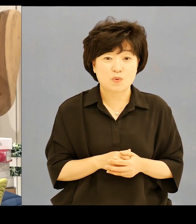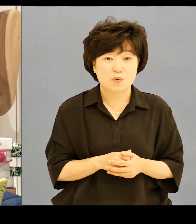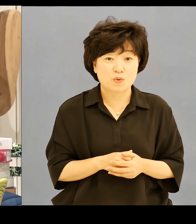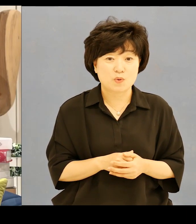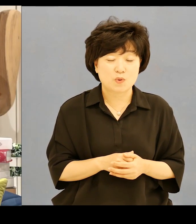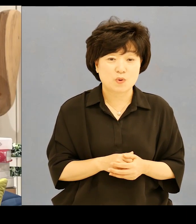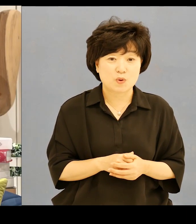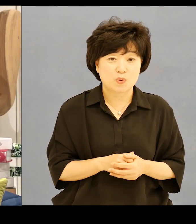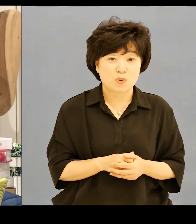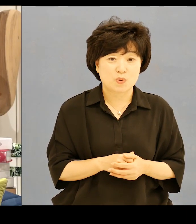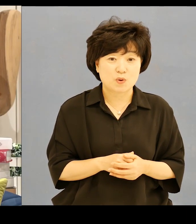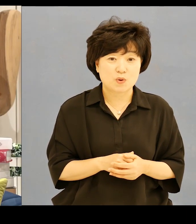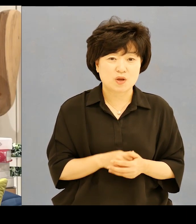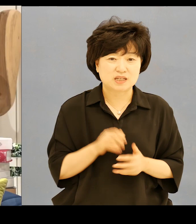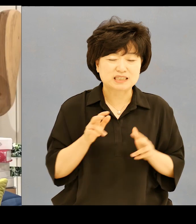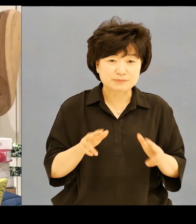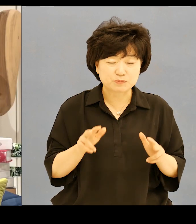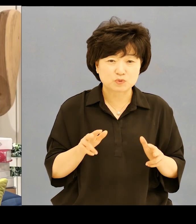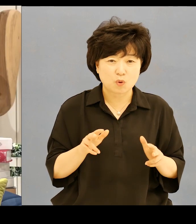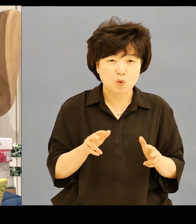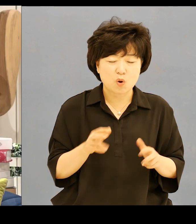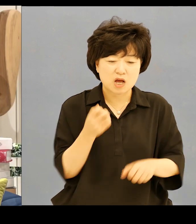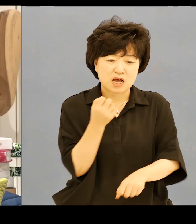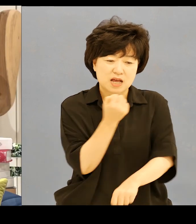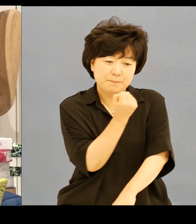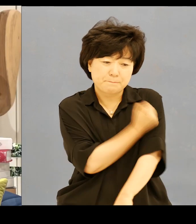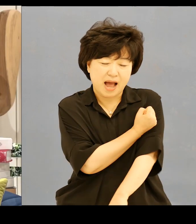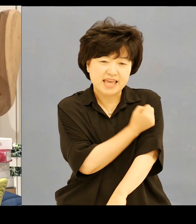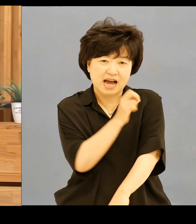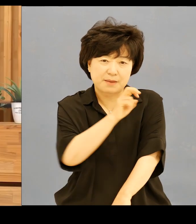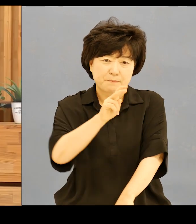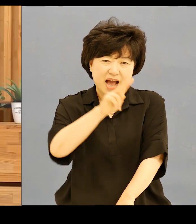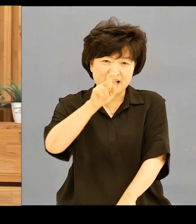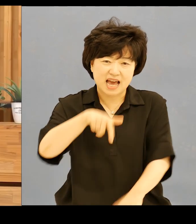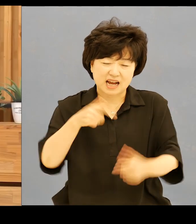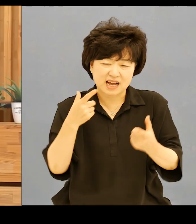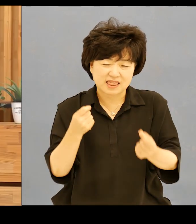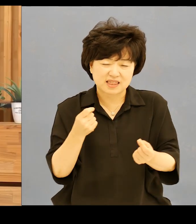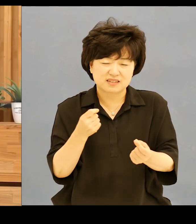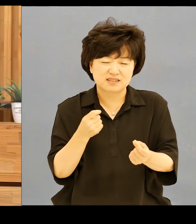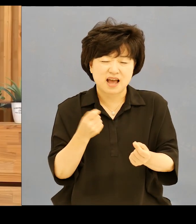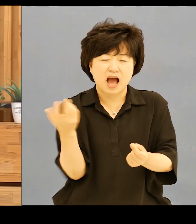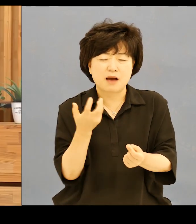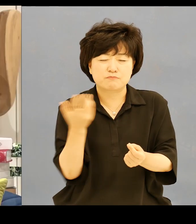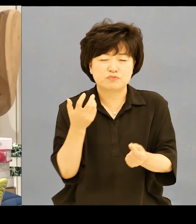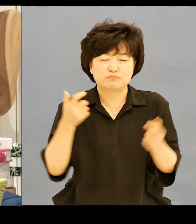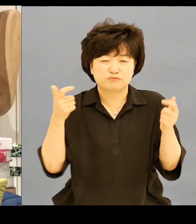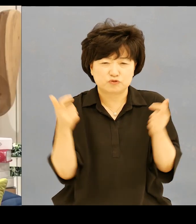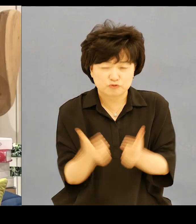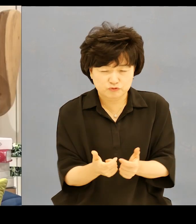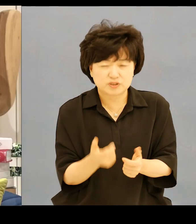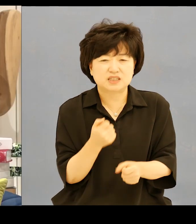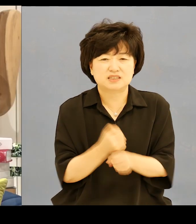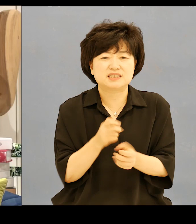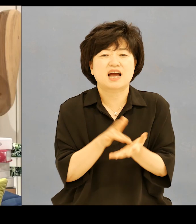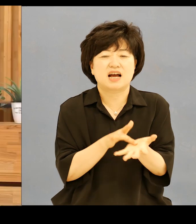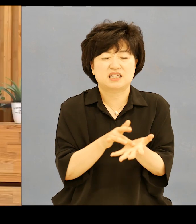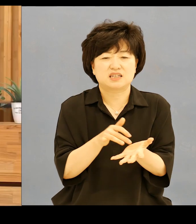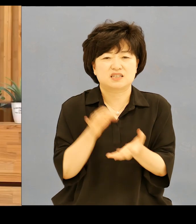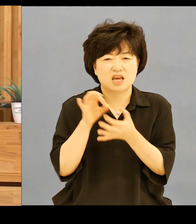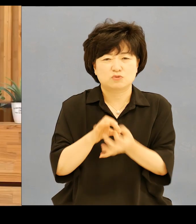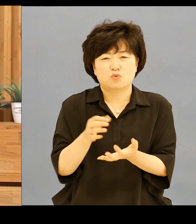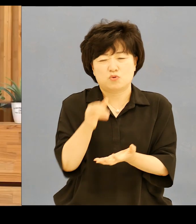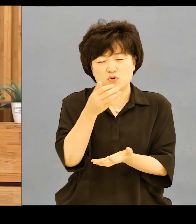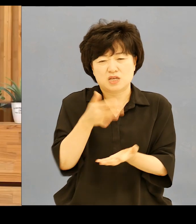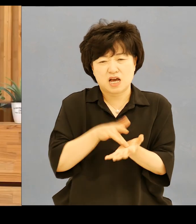이제 말라성 진통제를 줄여야 되는데 계속 지금 예전보다 더 많이 먹고 있어요. 그러니까 통증이